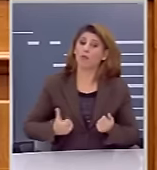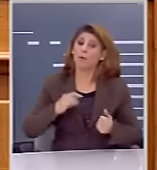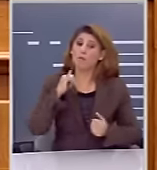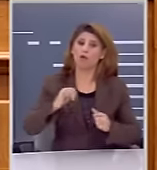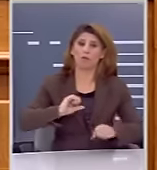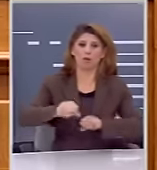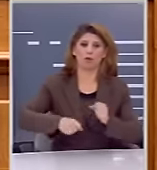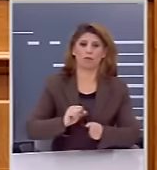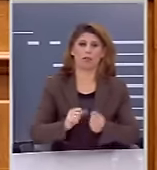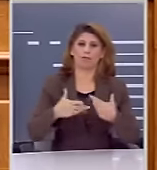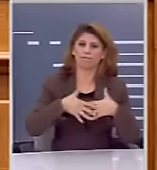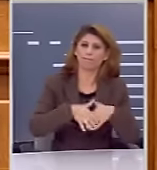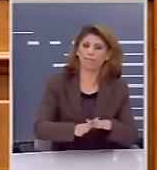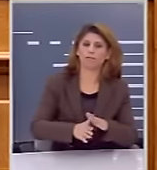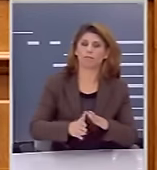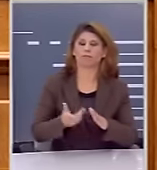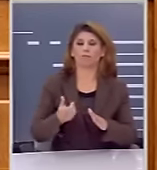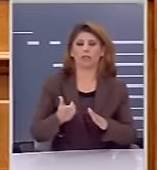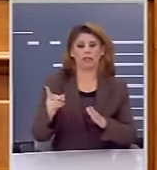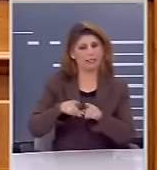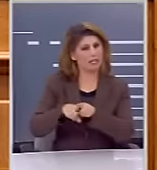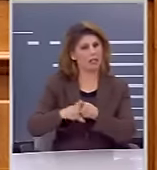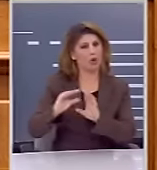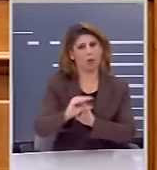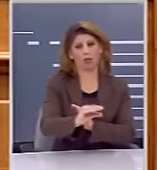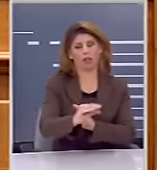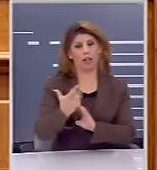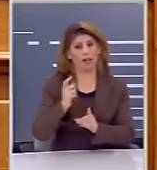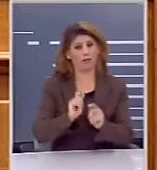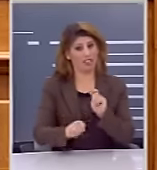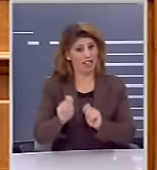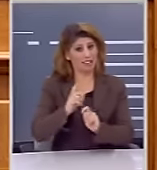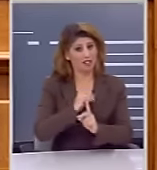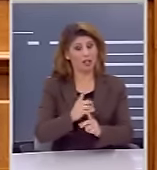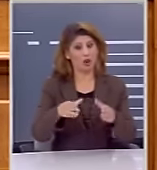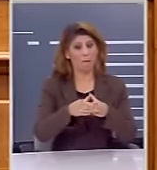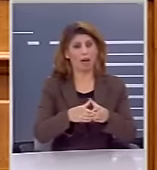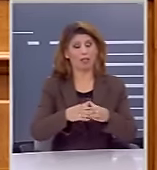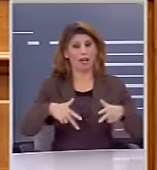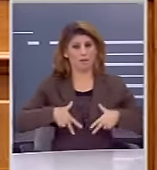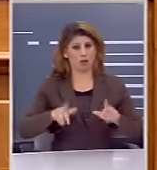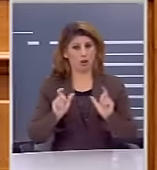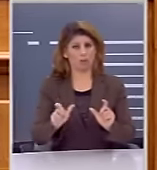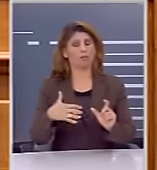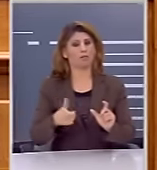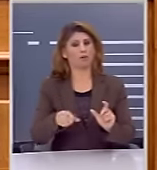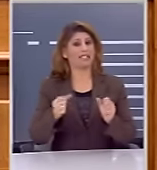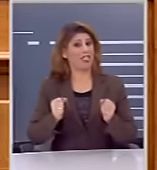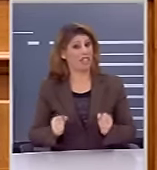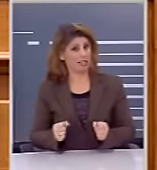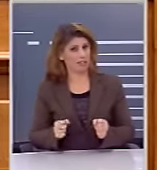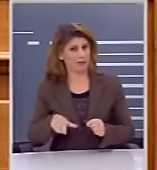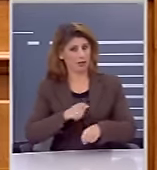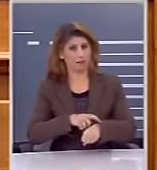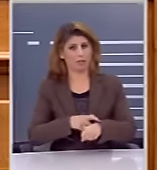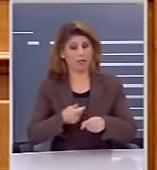προσπάθεια απορρόφησης και αξιοποίησης των σχετικών κονδυλίων. Έχει δημιουργηθεί ειδική ομάδα στο Υπουργείο Εθνικής Άμυνας, που είναι πλέον σε θέση,